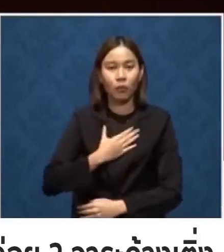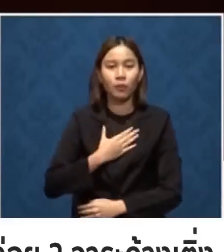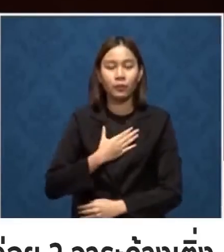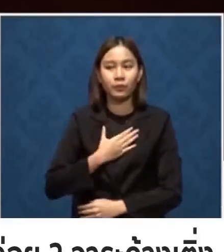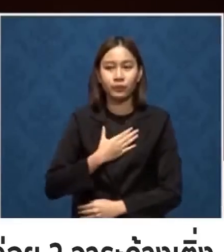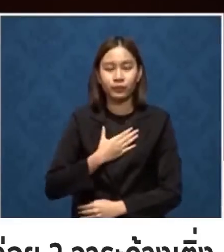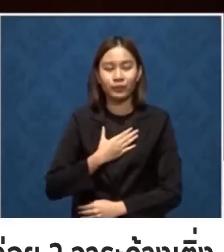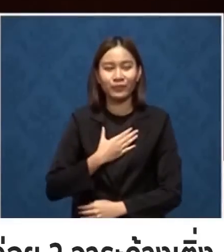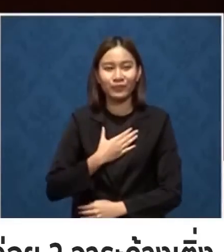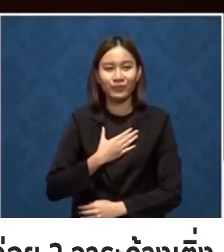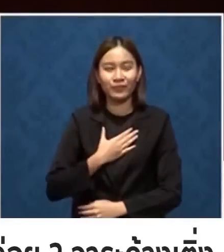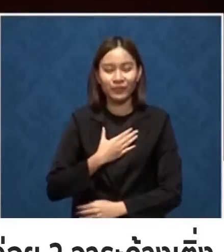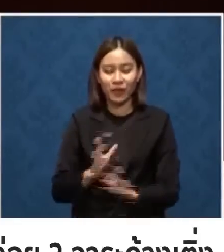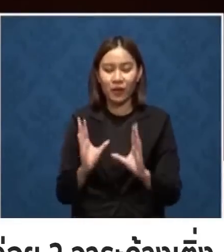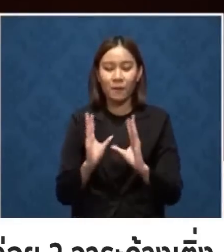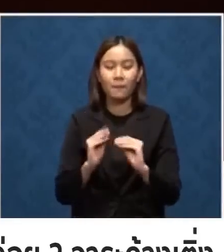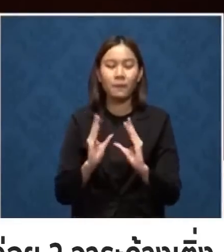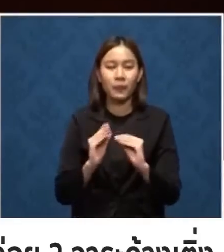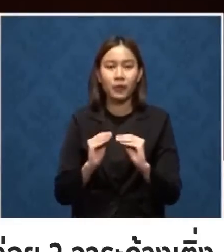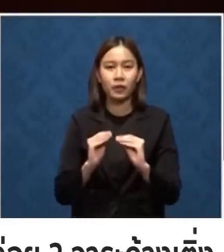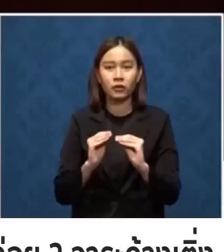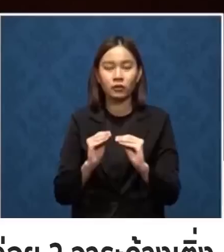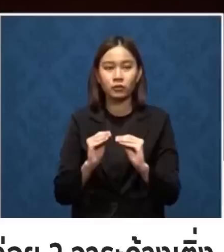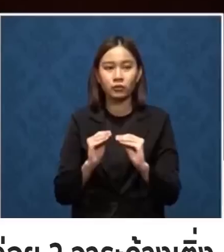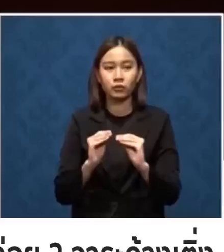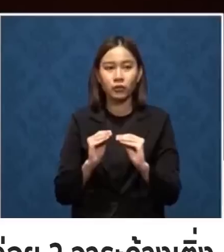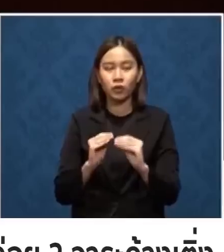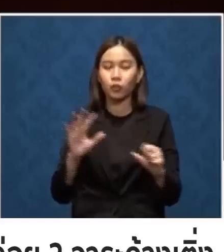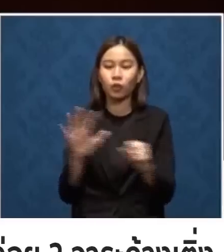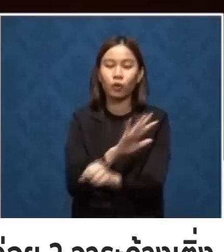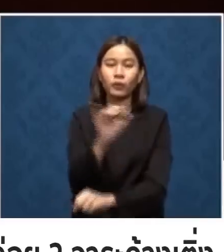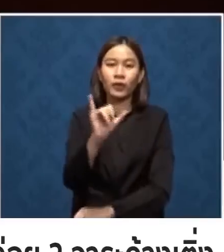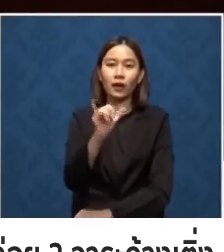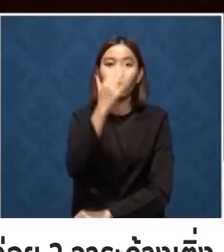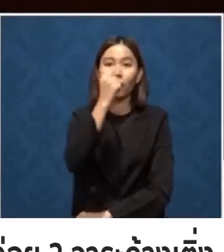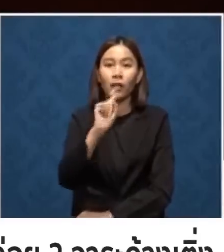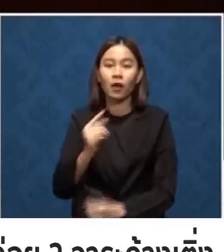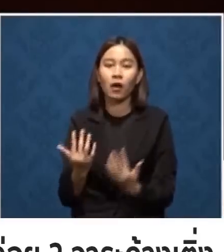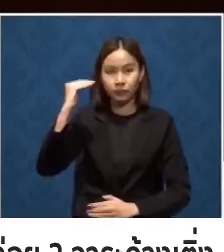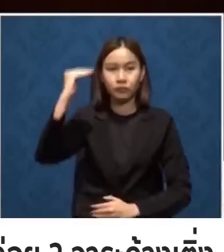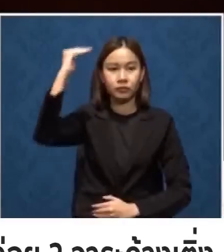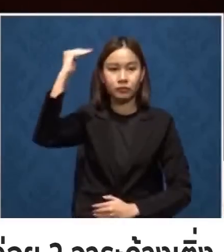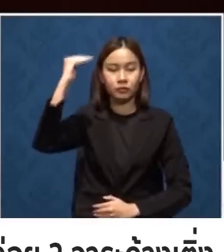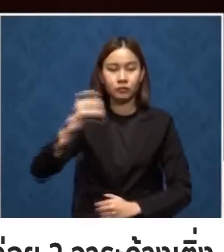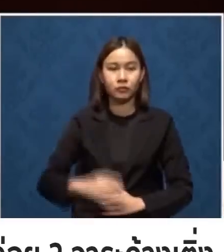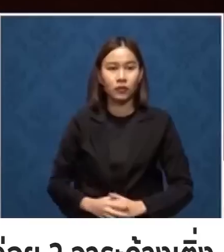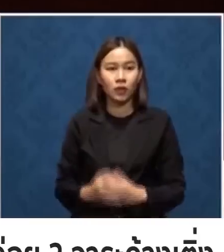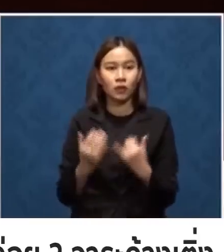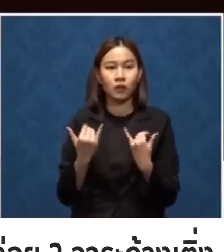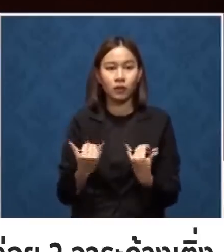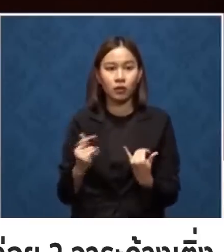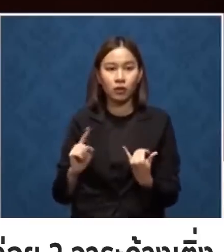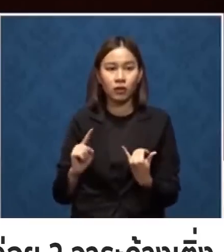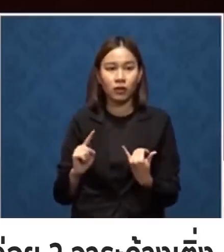ไม่เปิดประชุมสภา ค่ะ นี่ฮะคืออาจารย์วันนออายุเท่าไหร่แล้วนะ โอ้70กว่าแล้วเดี๋ยวเ